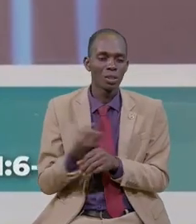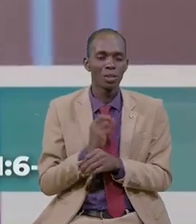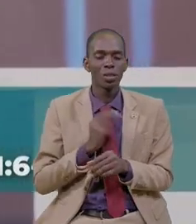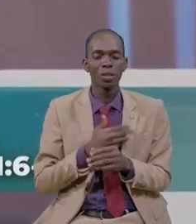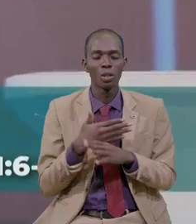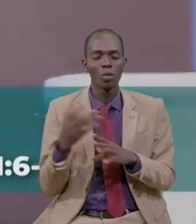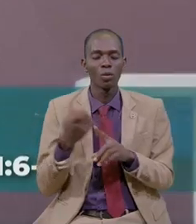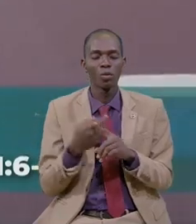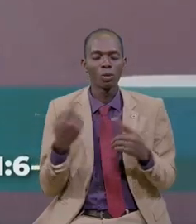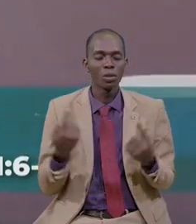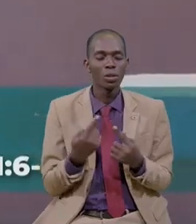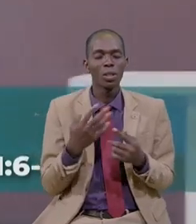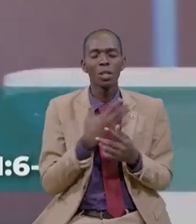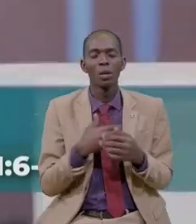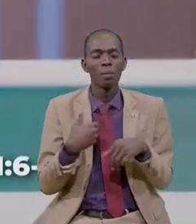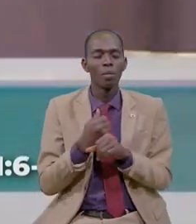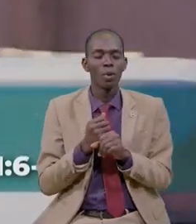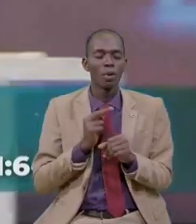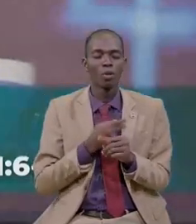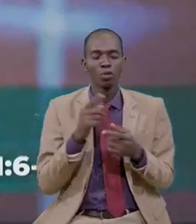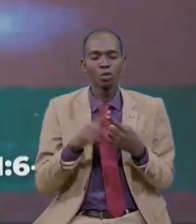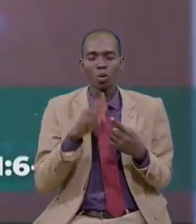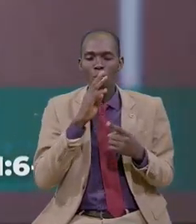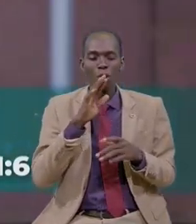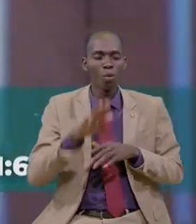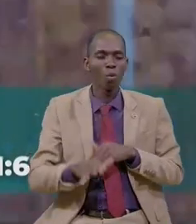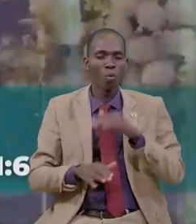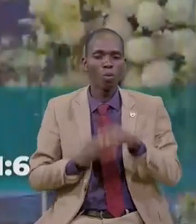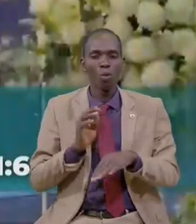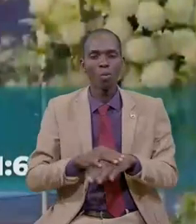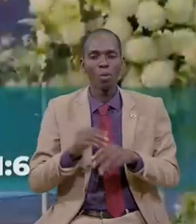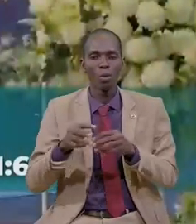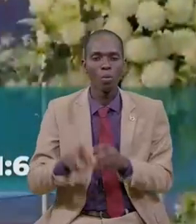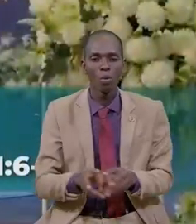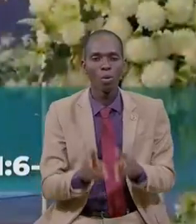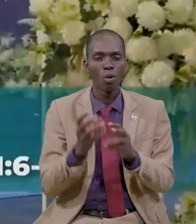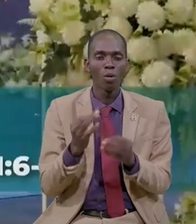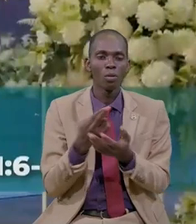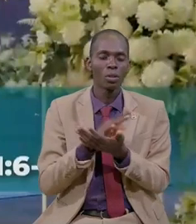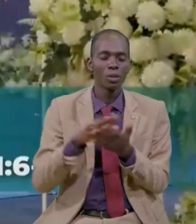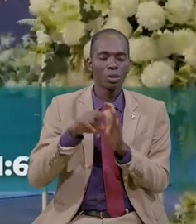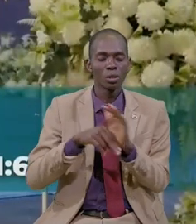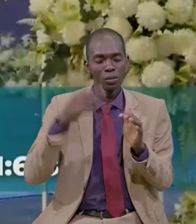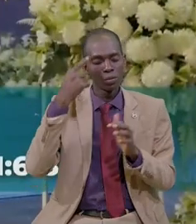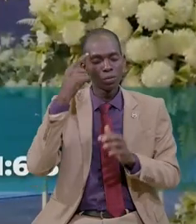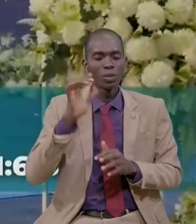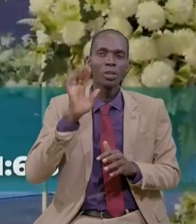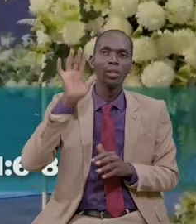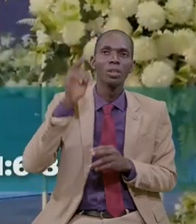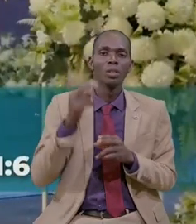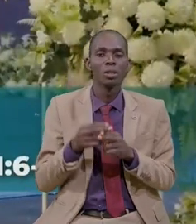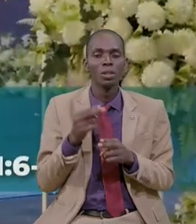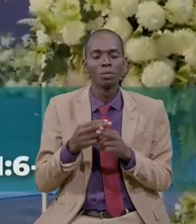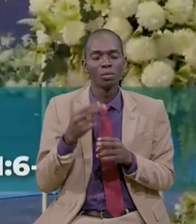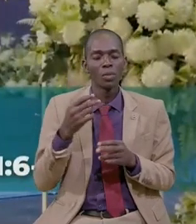du péché et nous amène à marcher dans le chemin de la justice à cause de son nom. Tout cela